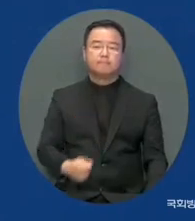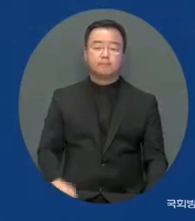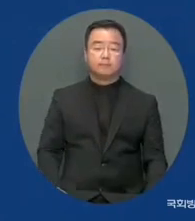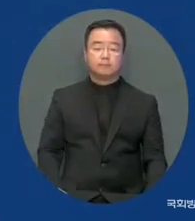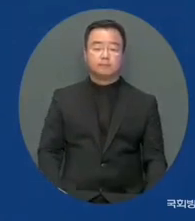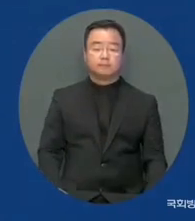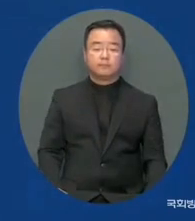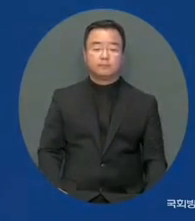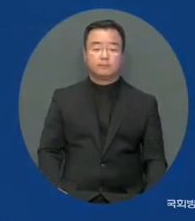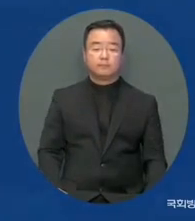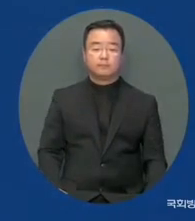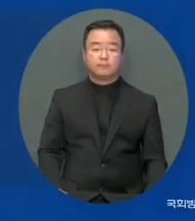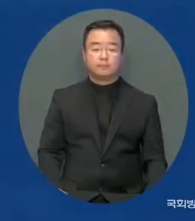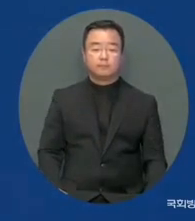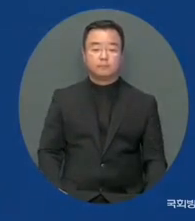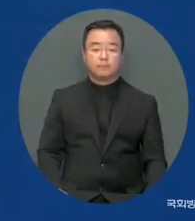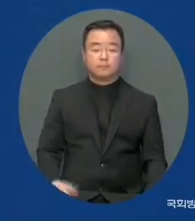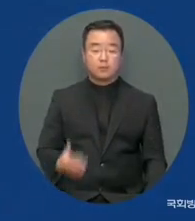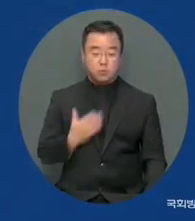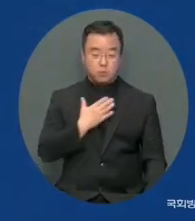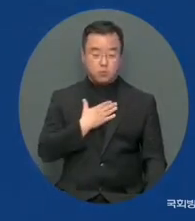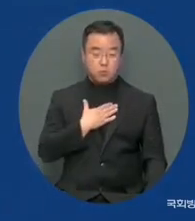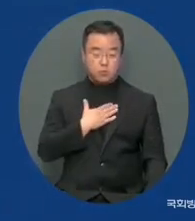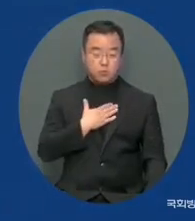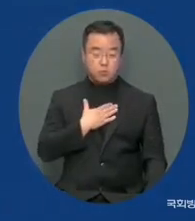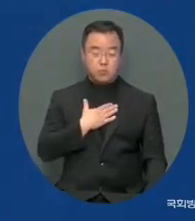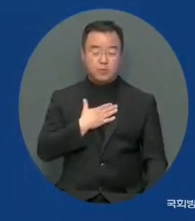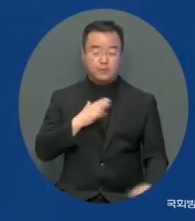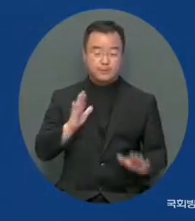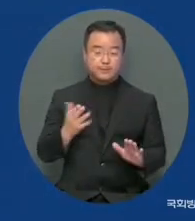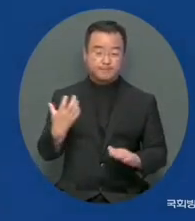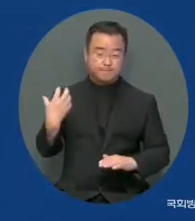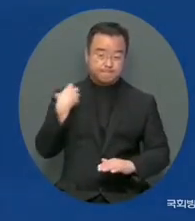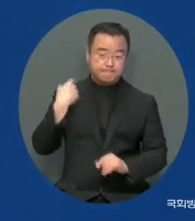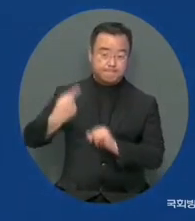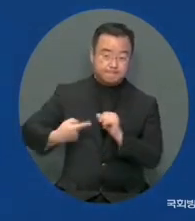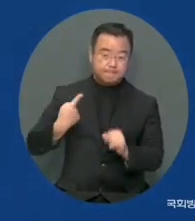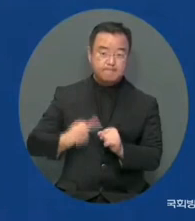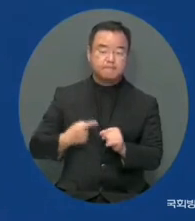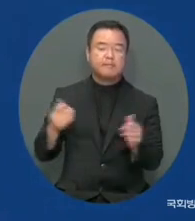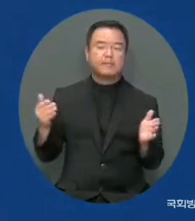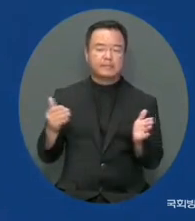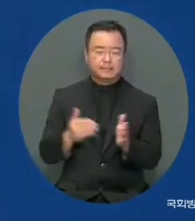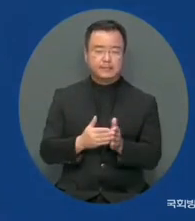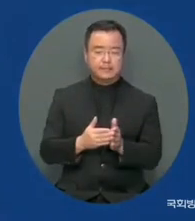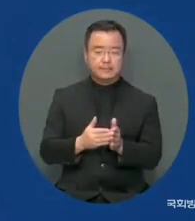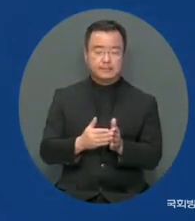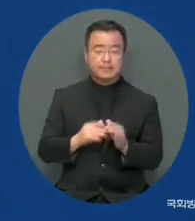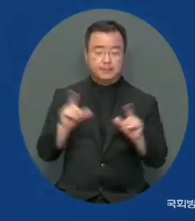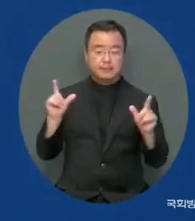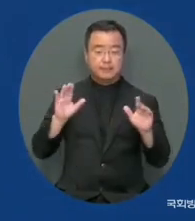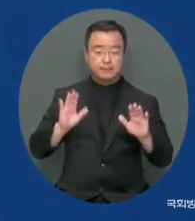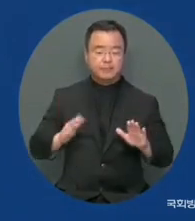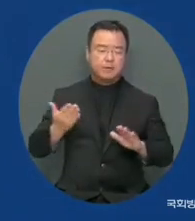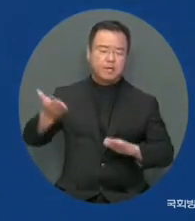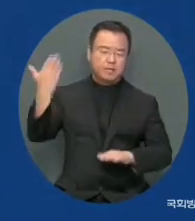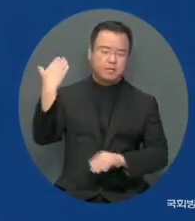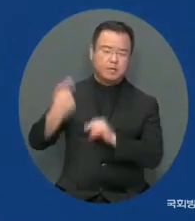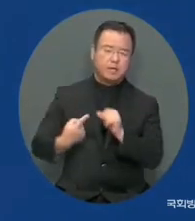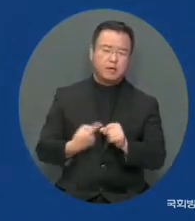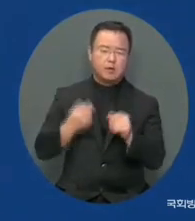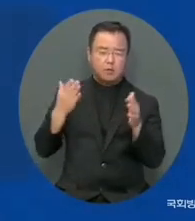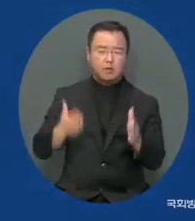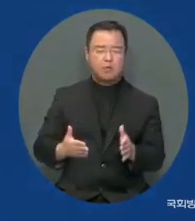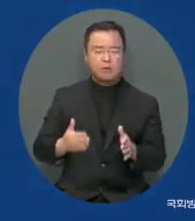국민 여러분, 오늘은 제가 국회의장의 소임을 맡은 지 꼭 1년이 되는 날입니다. 지난 1년 어려운